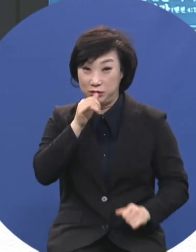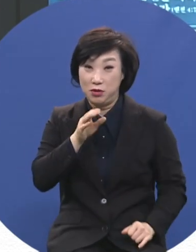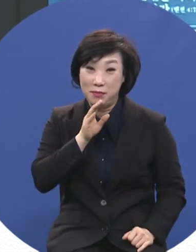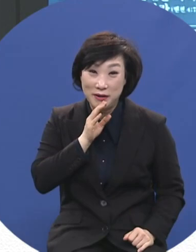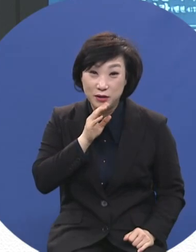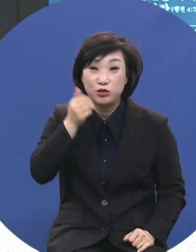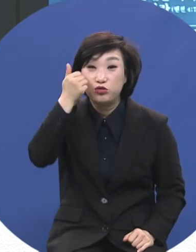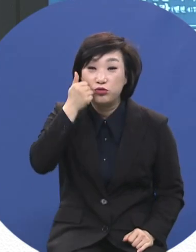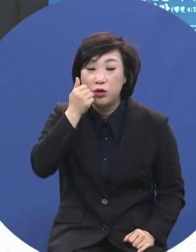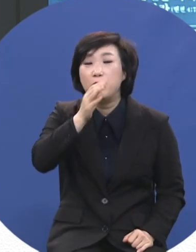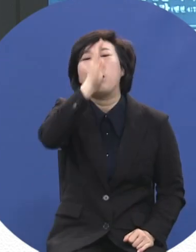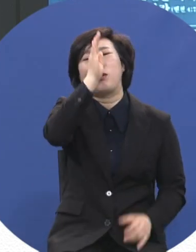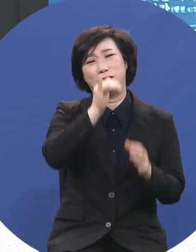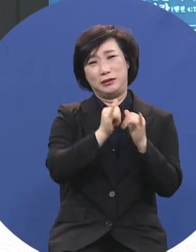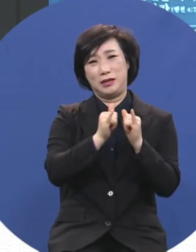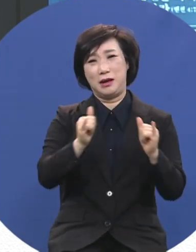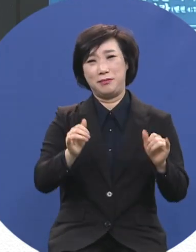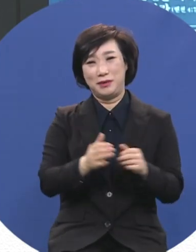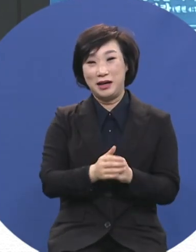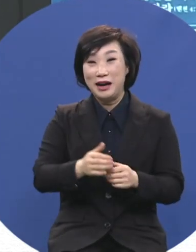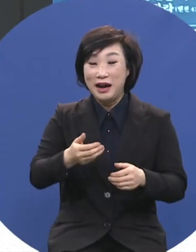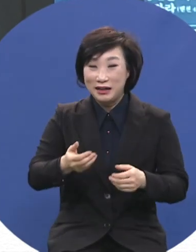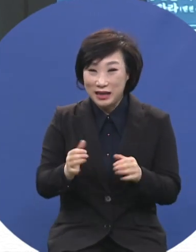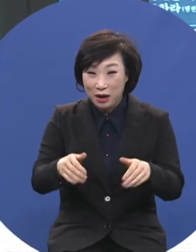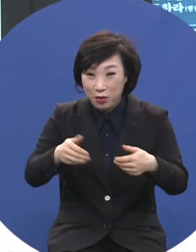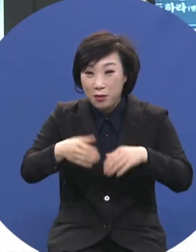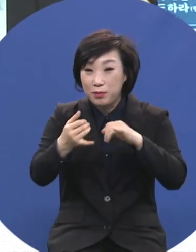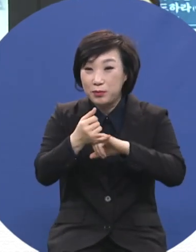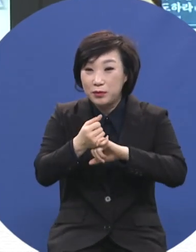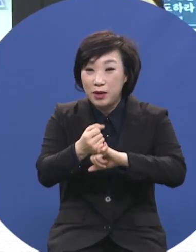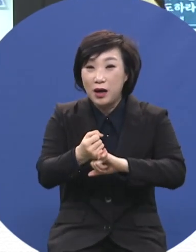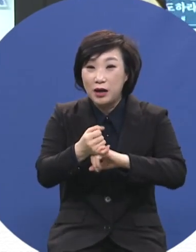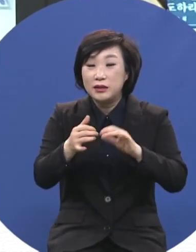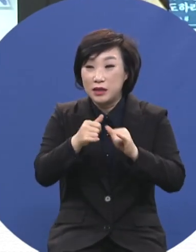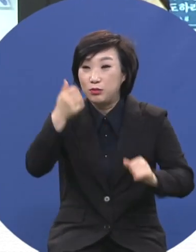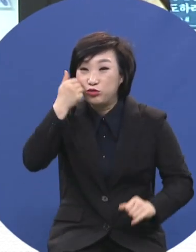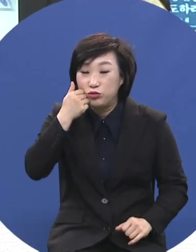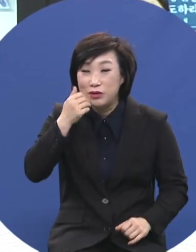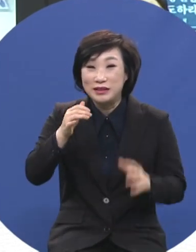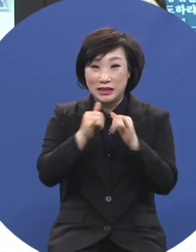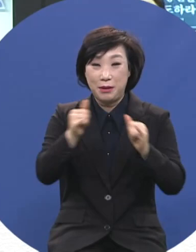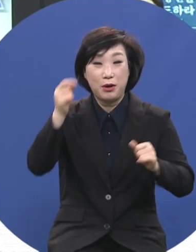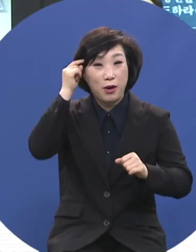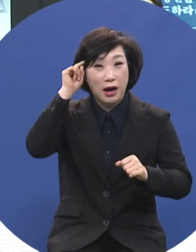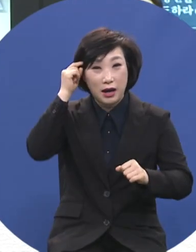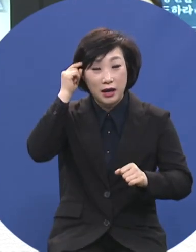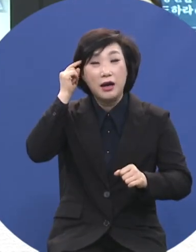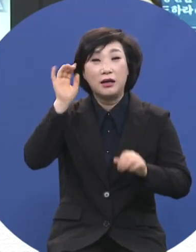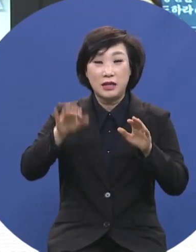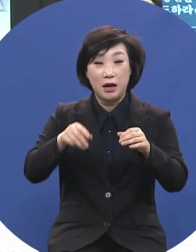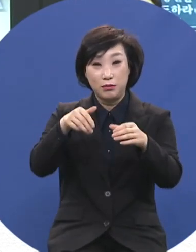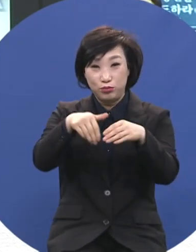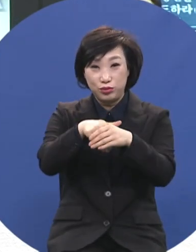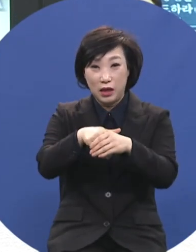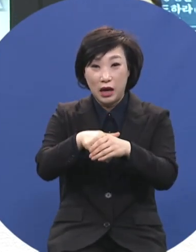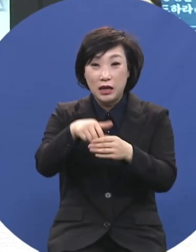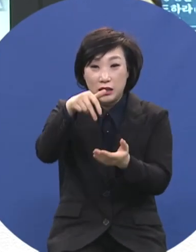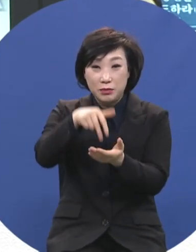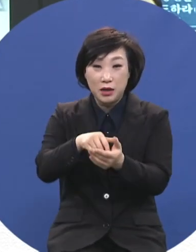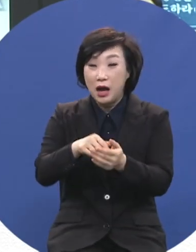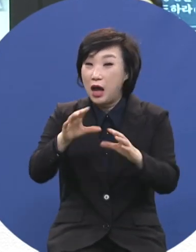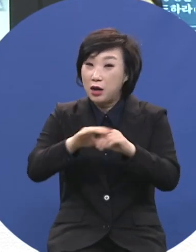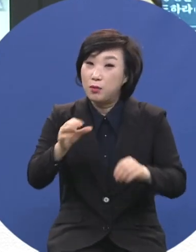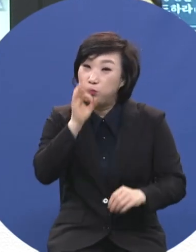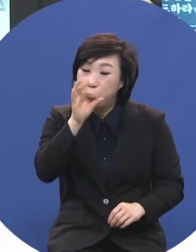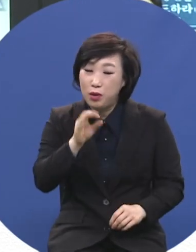아쉬우냐? 병든 사람. 누가 아쉬우냐? 인간의 과학과 문명과 현실이 할 수 없는